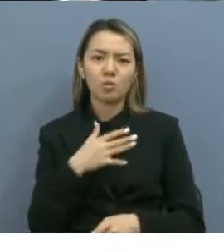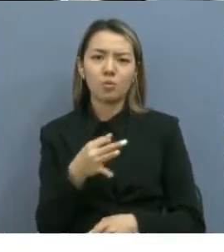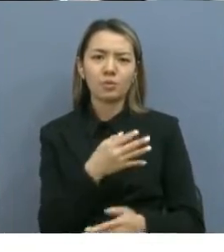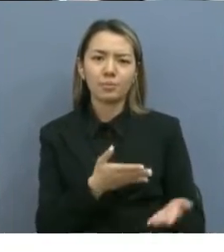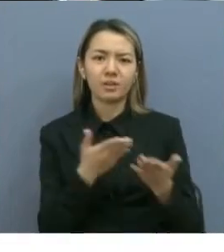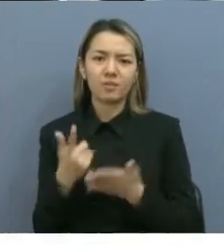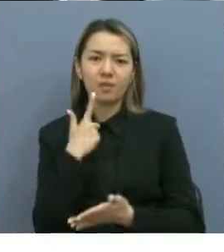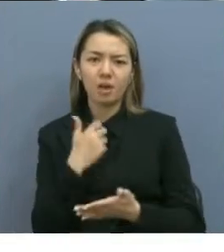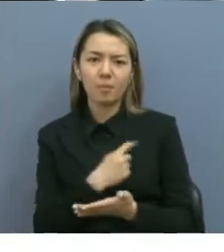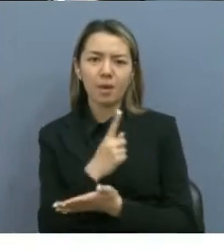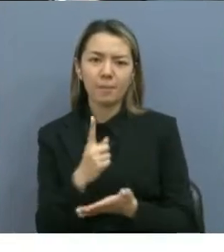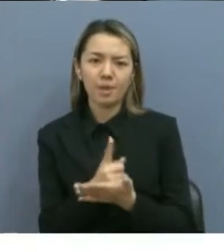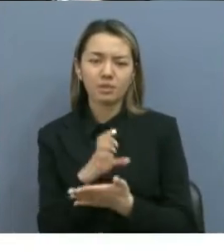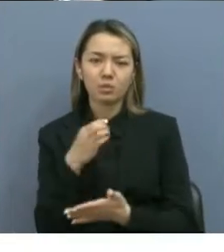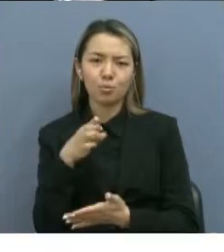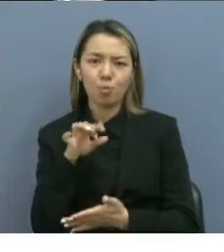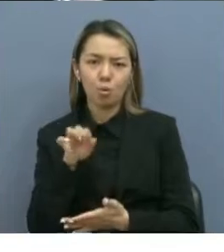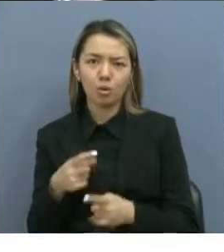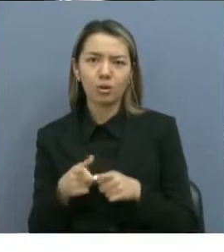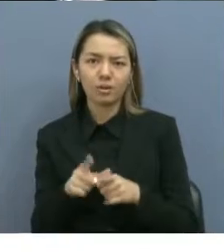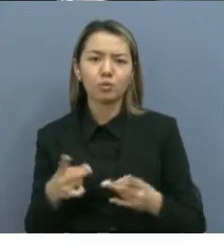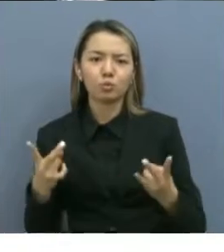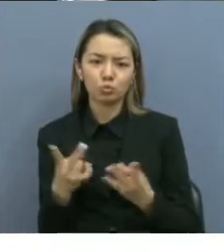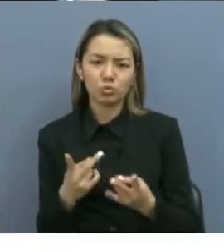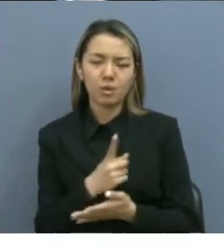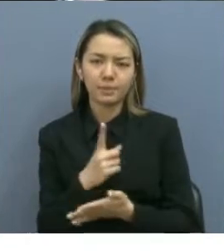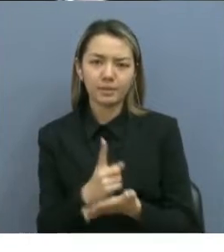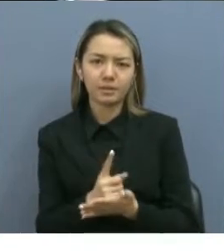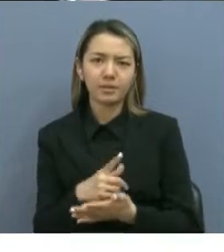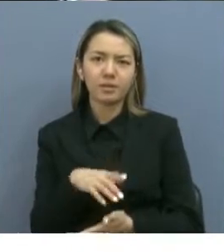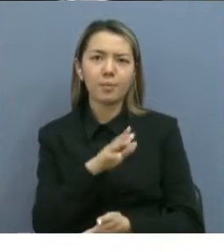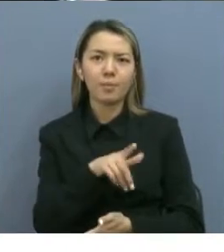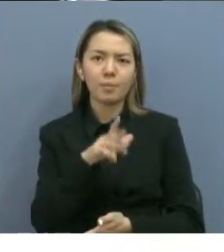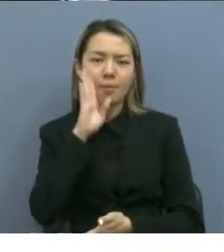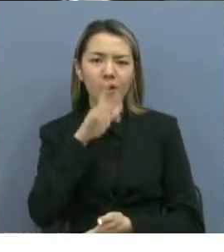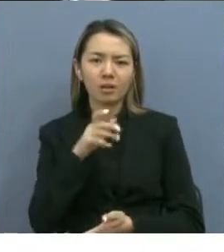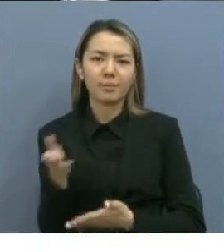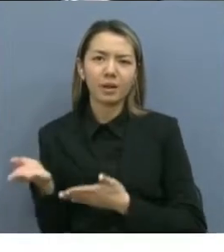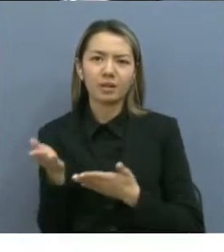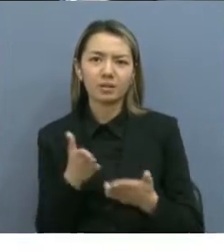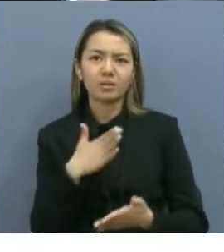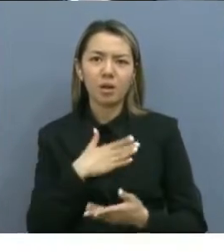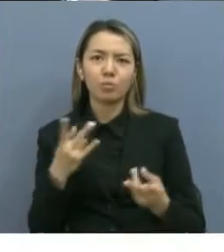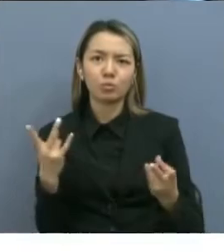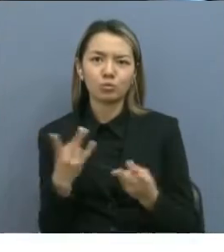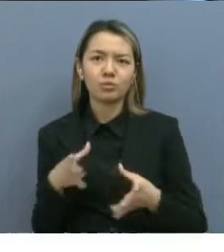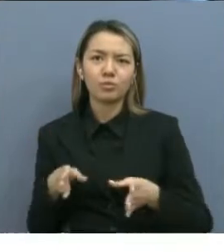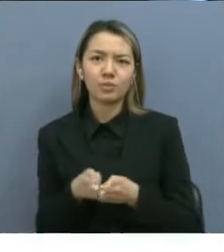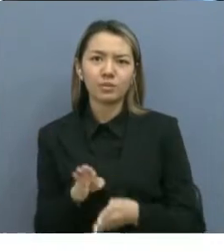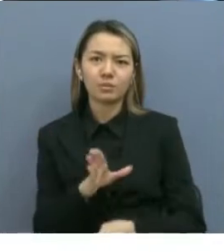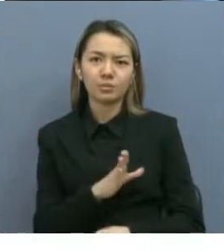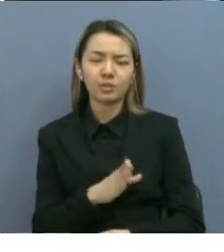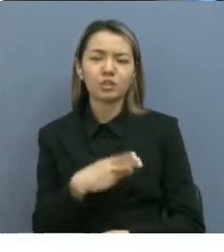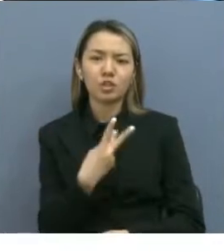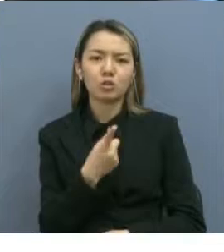призыв военнообязанных, сбор военнообязанных, он необходим. Ребята, выходите, нам нужно объединяться. Желательно,